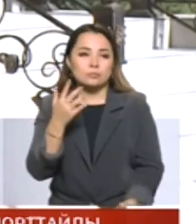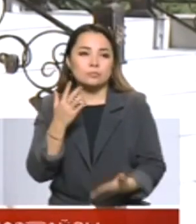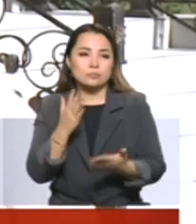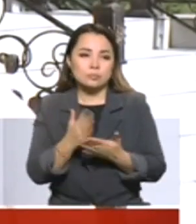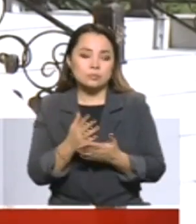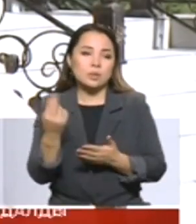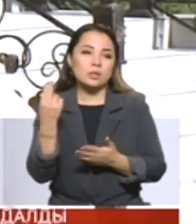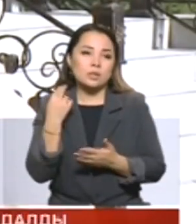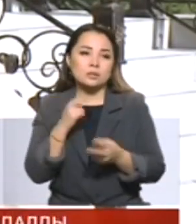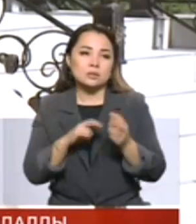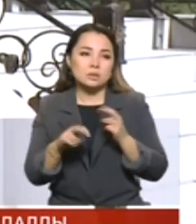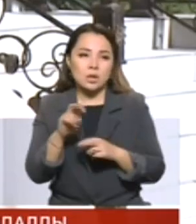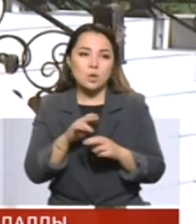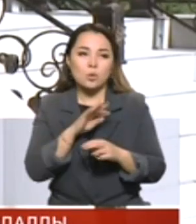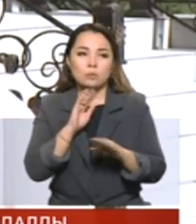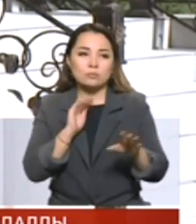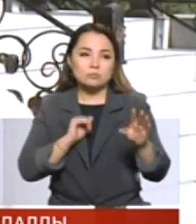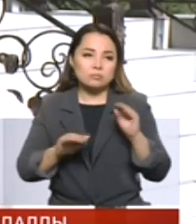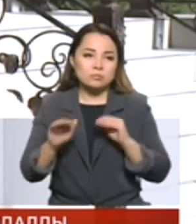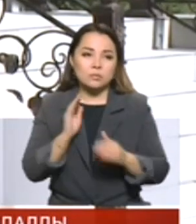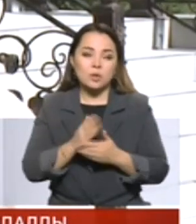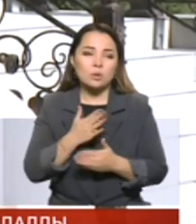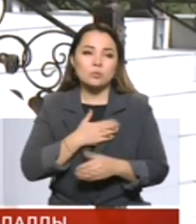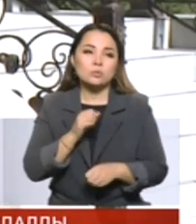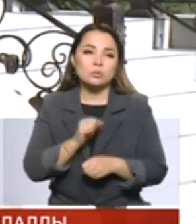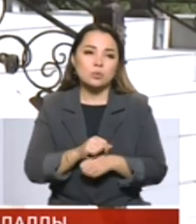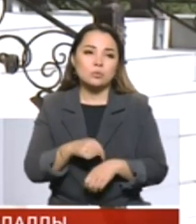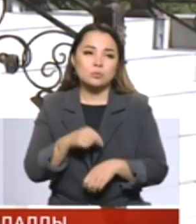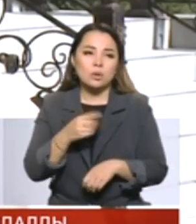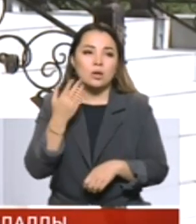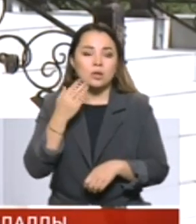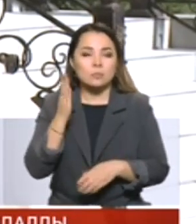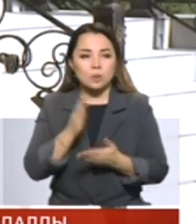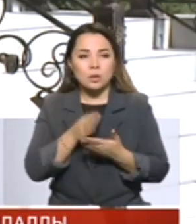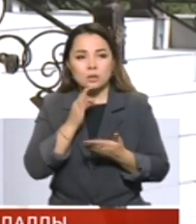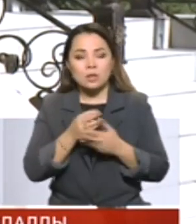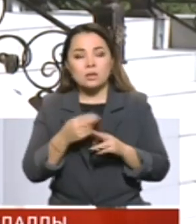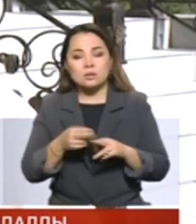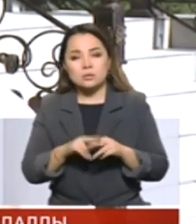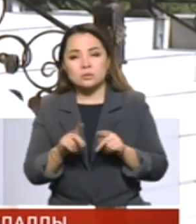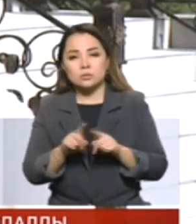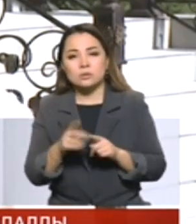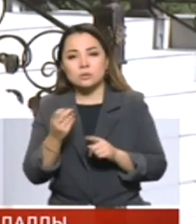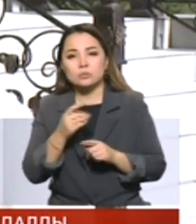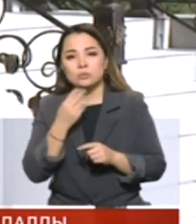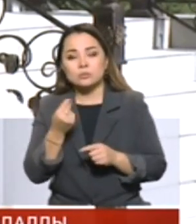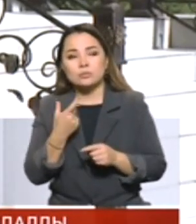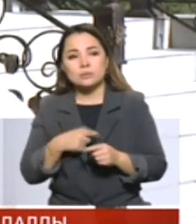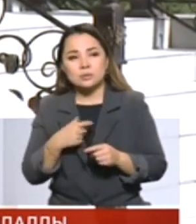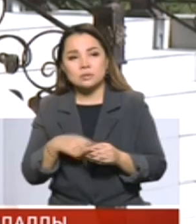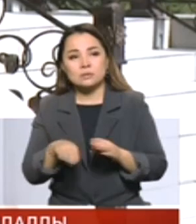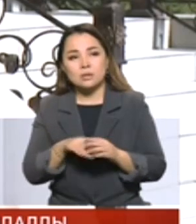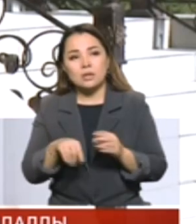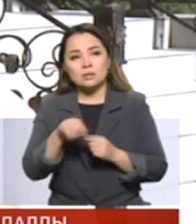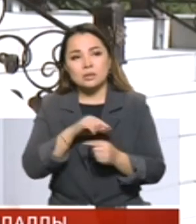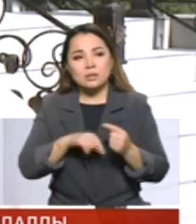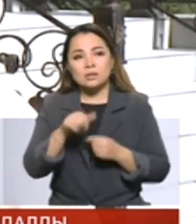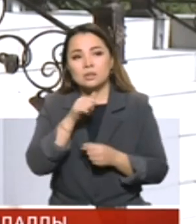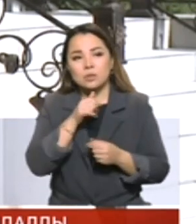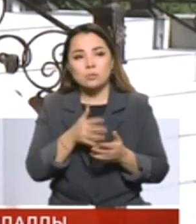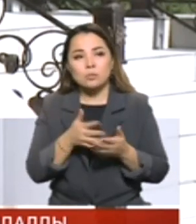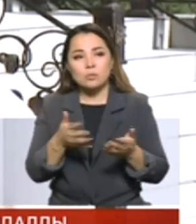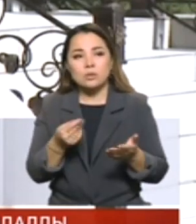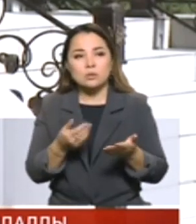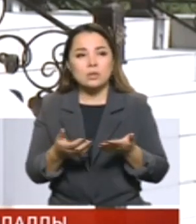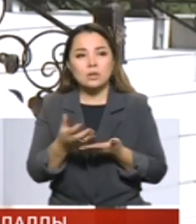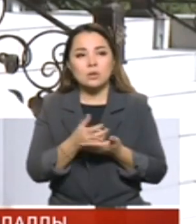іздейтіндер көбейді. Күндердің күнінде бұл ісіме тоқтау болатындығын сездім. Бірақ бір жағынан тағы біраз ақша қолыма түссе, бәстігіп қомақты тұсқа